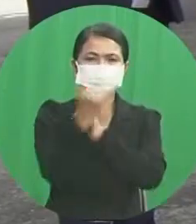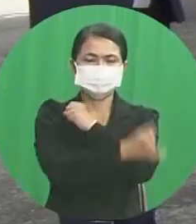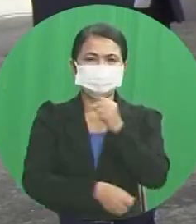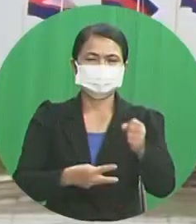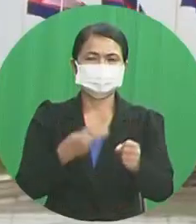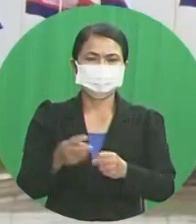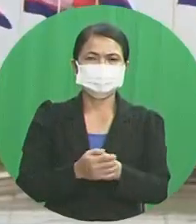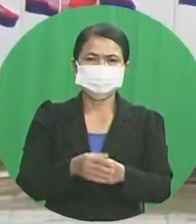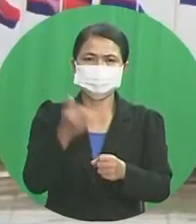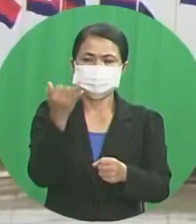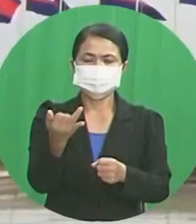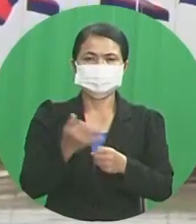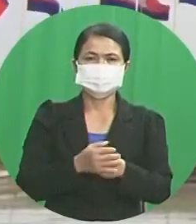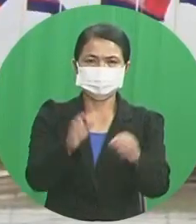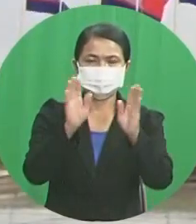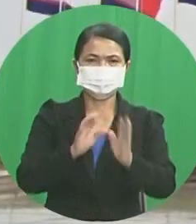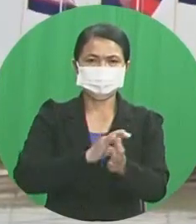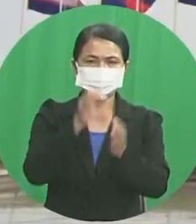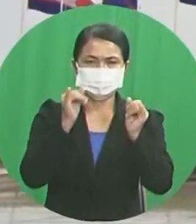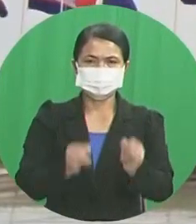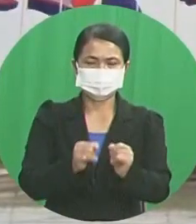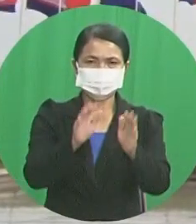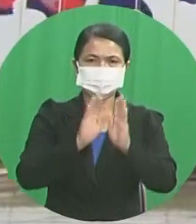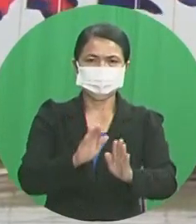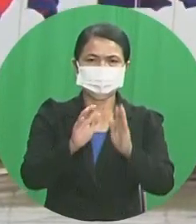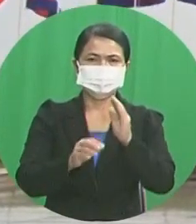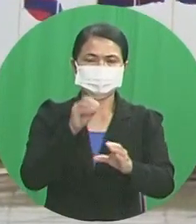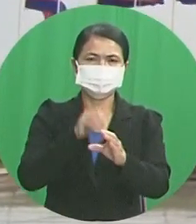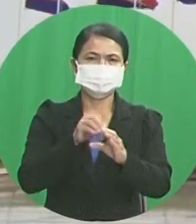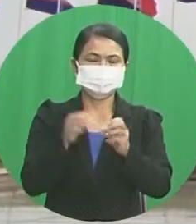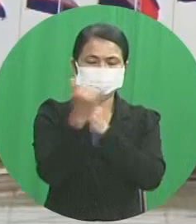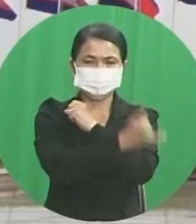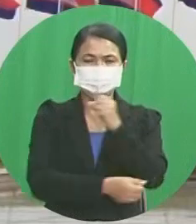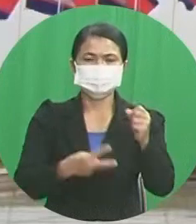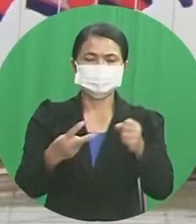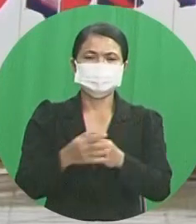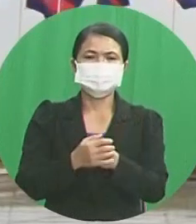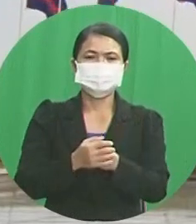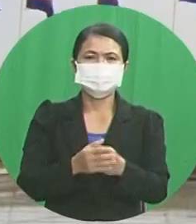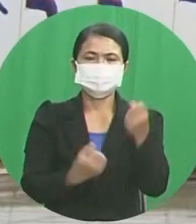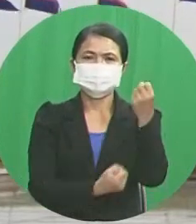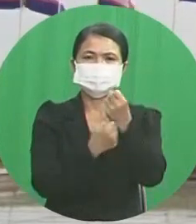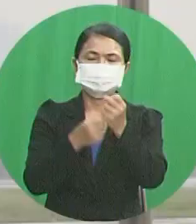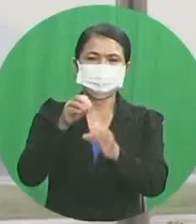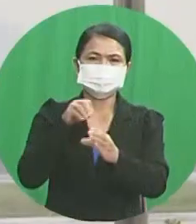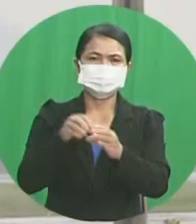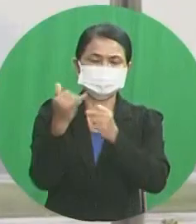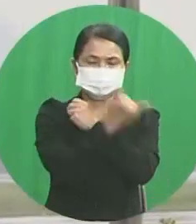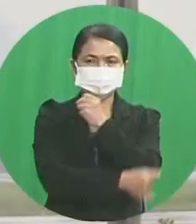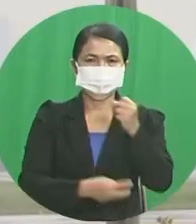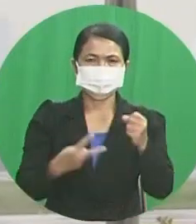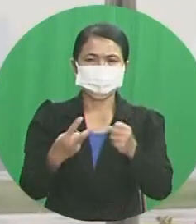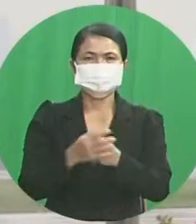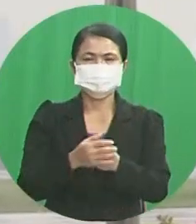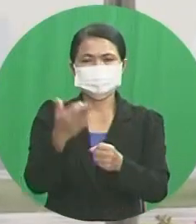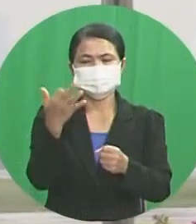ពីរទី7ជំរុញវិស័យឯកជនជំរុញការវិនិយោគរវាងប្រទេសទាំងពីរនិងគាំទ្រវិនិយោគិនប្រទេសទាំងពីរ